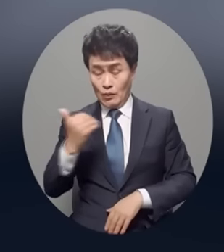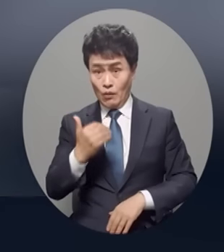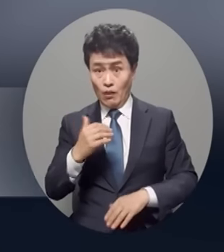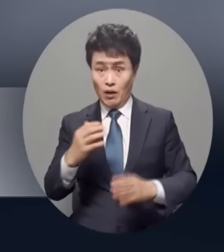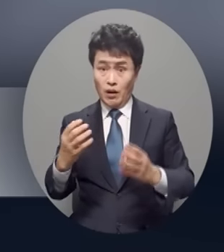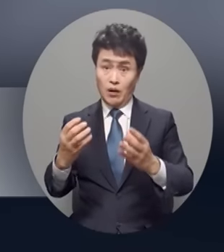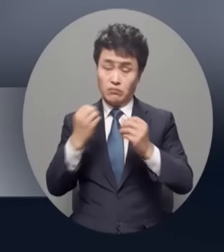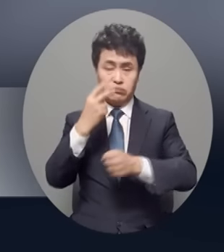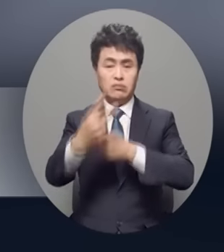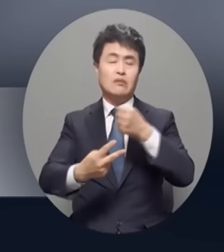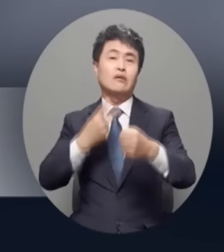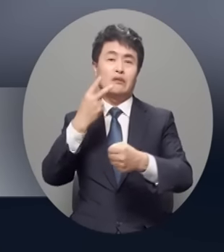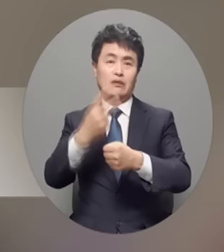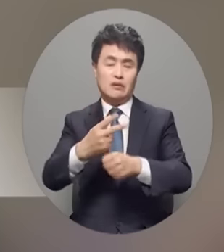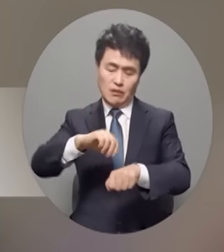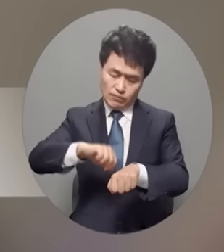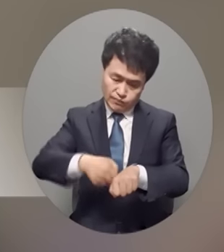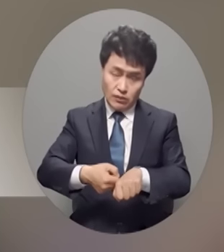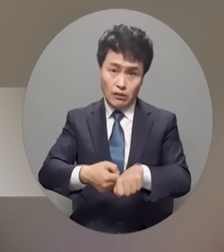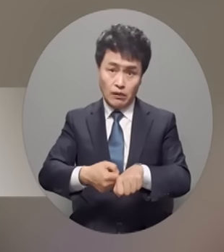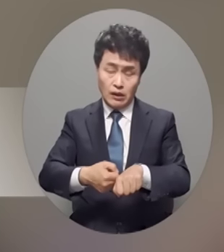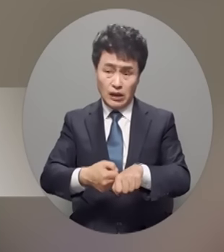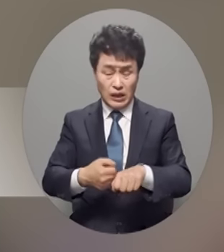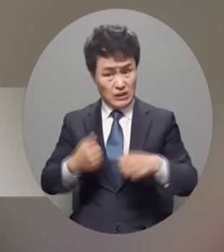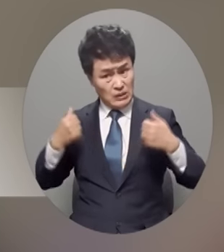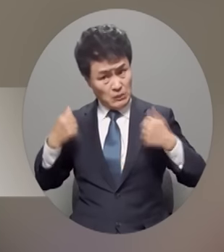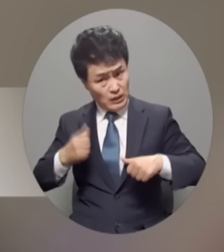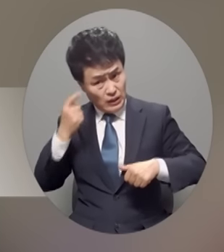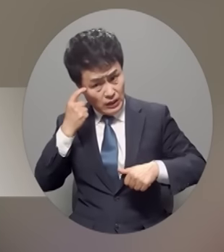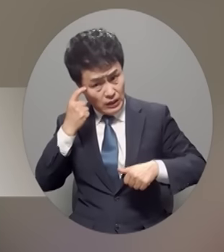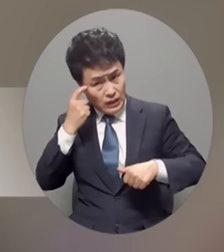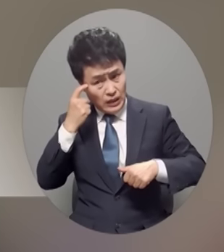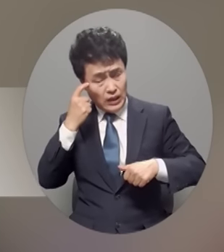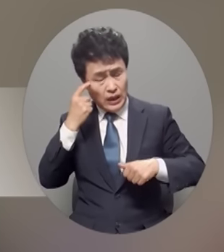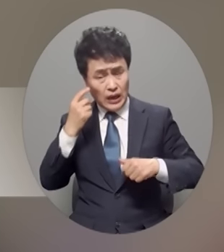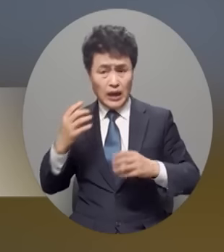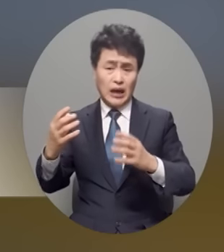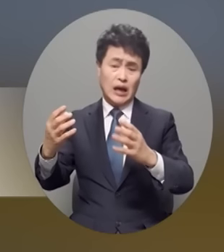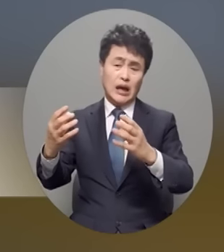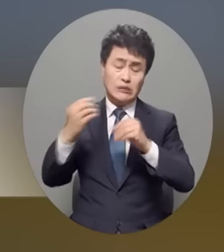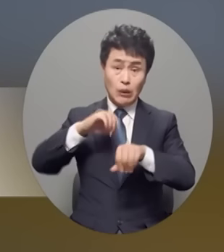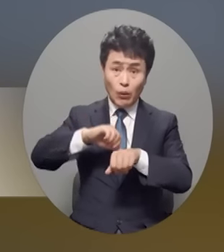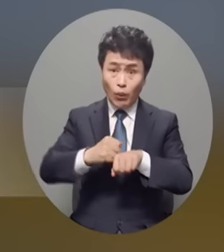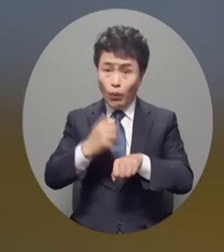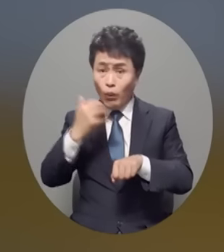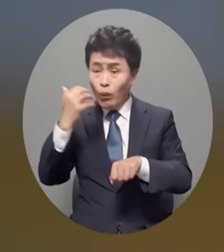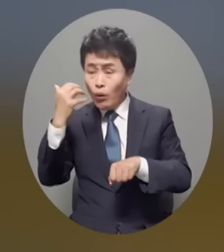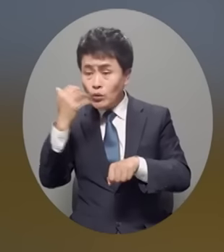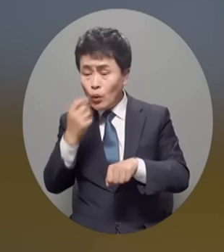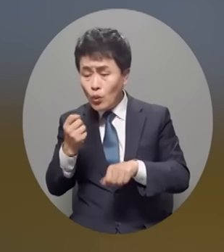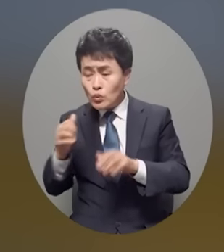2년의 징계였습니다. 멈출까 생각도 했는데 징계 소식을 들은 성소수자 단체의 기도와 강연